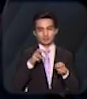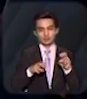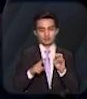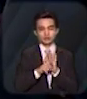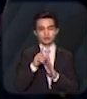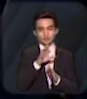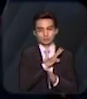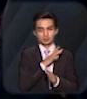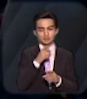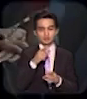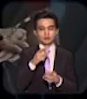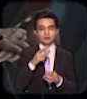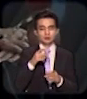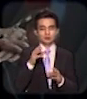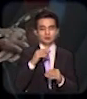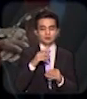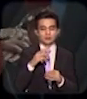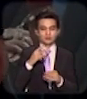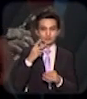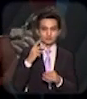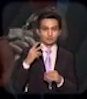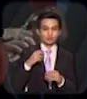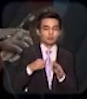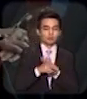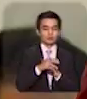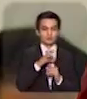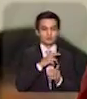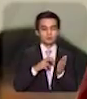бастағанда олардың сесінен қорқып, қашып кеткен.